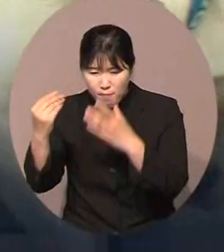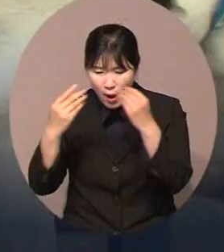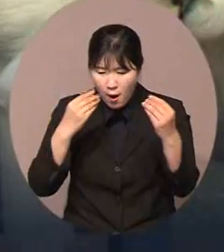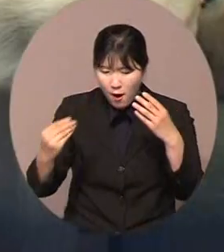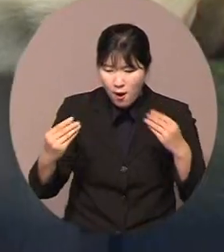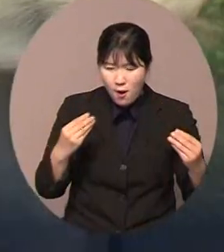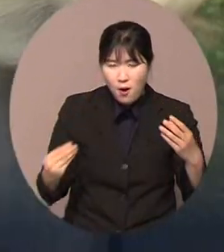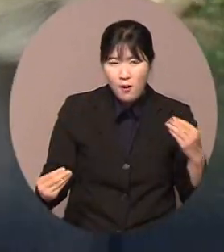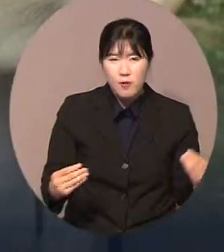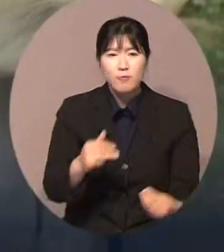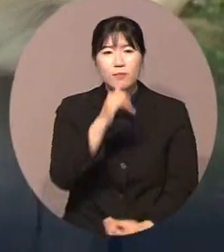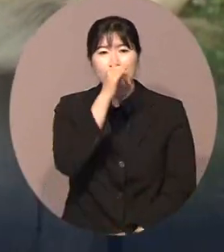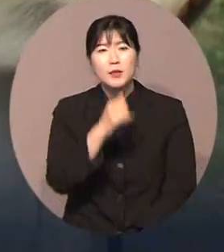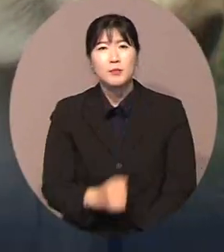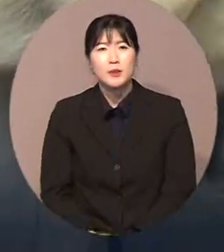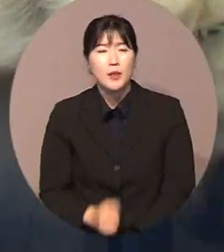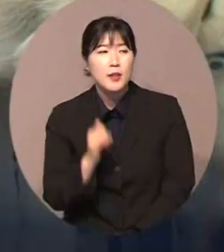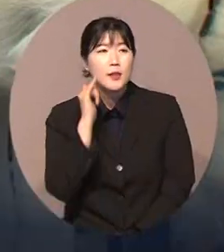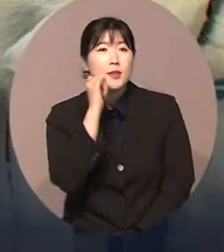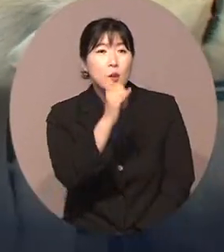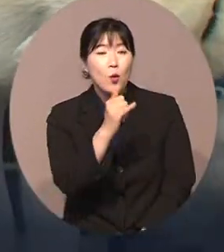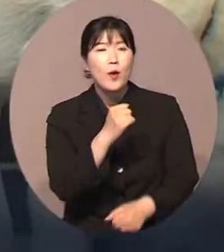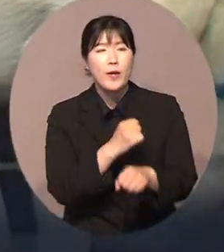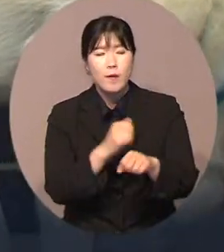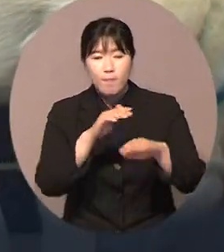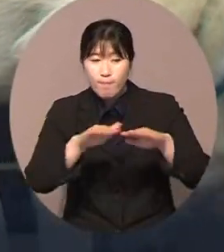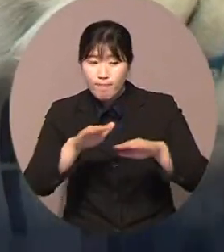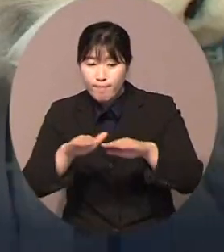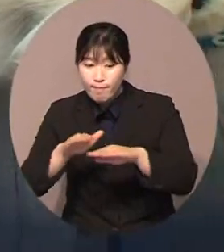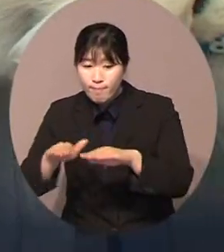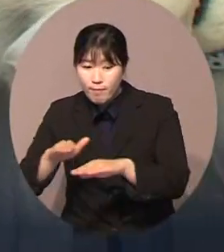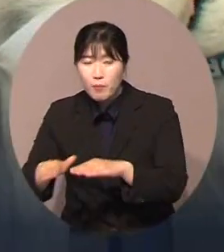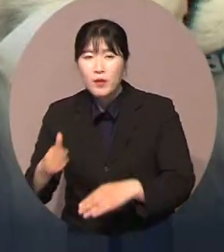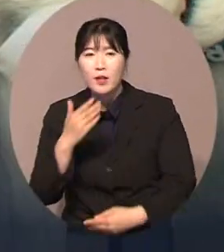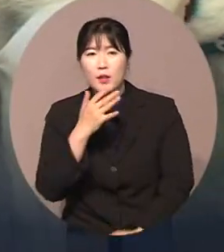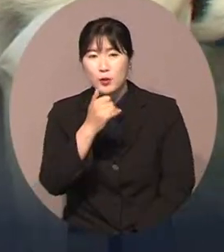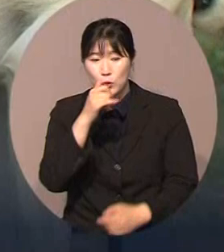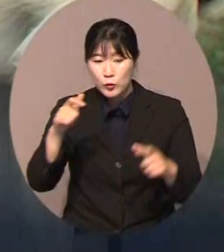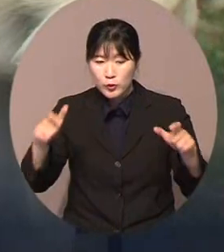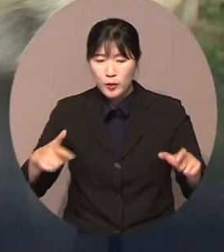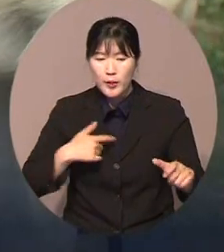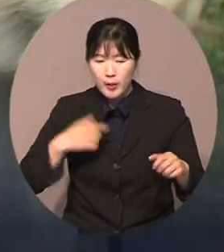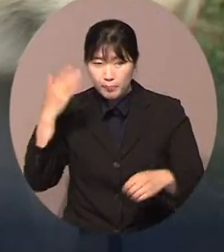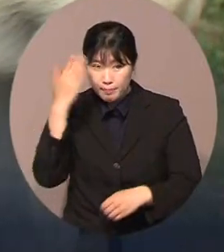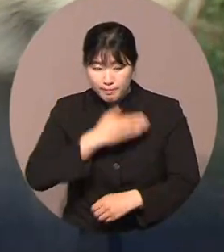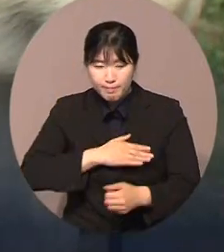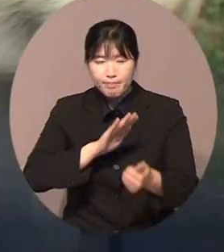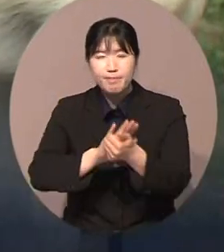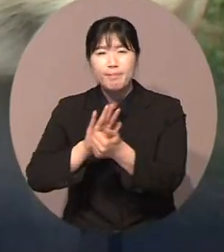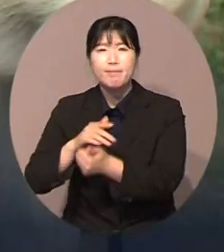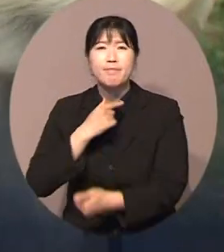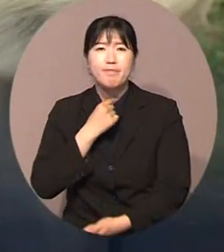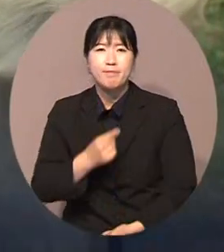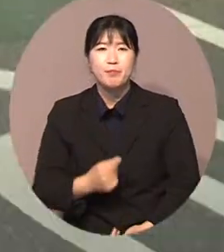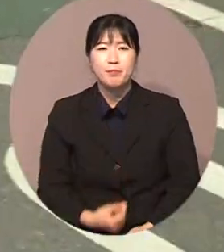쓰레기라든지 위험요소라든지 신고도 하면서 치워주면서 이 지역에 도움이